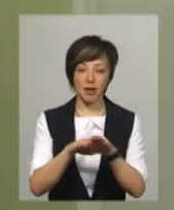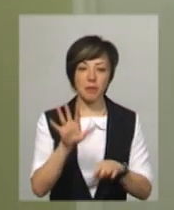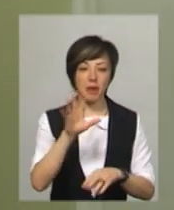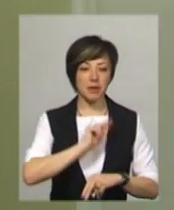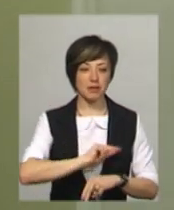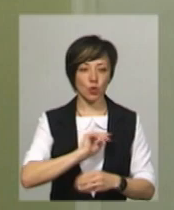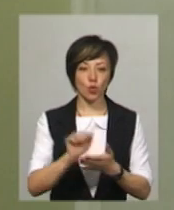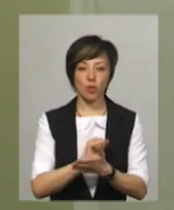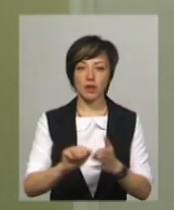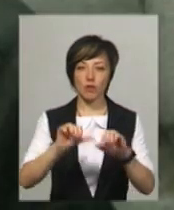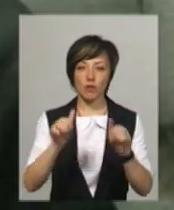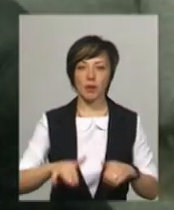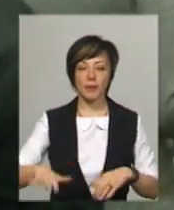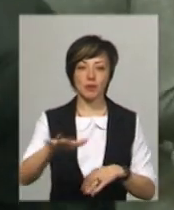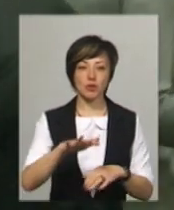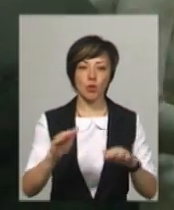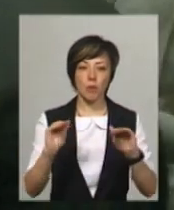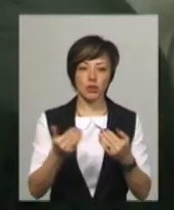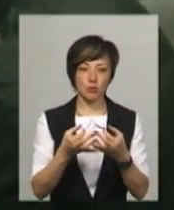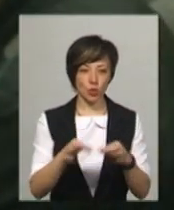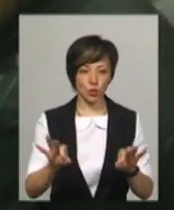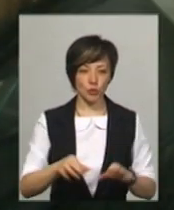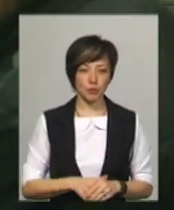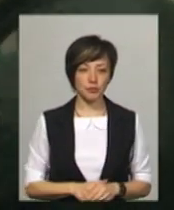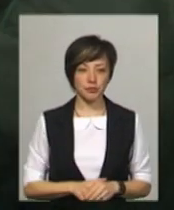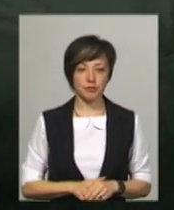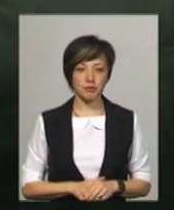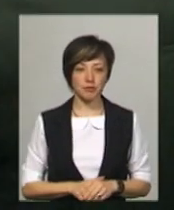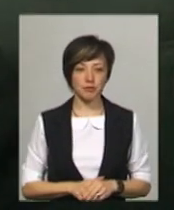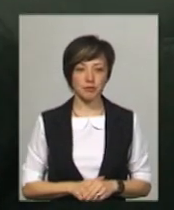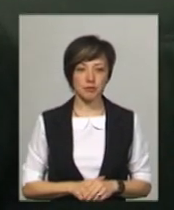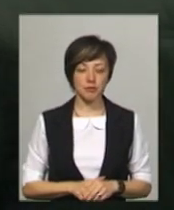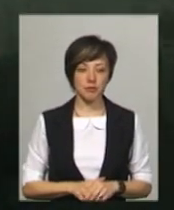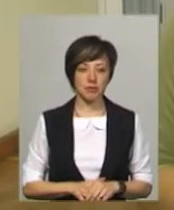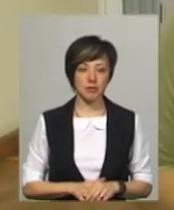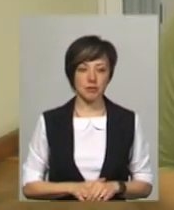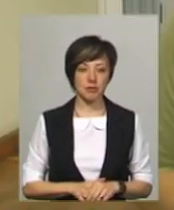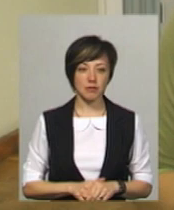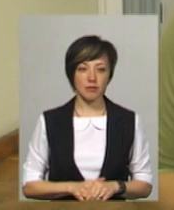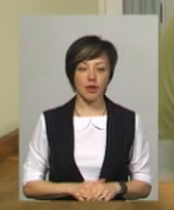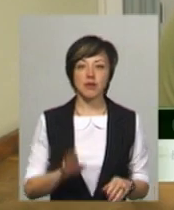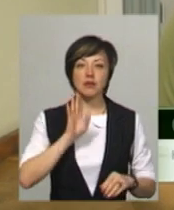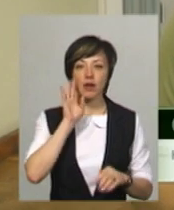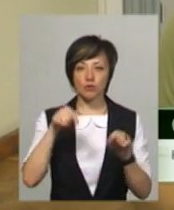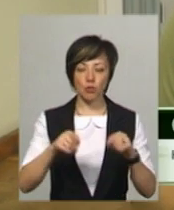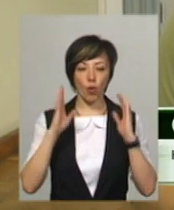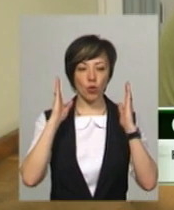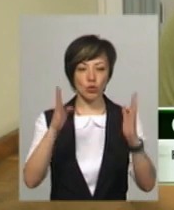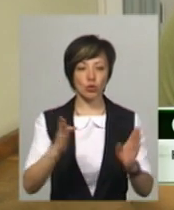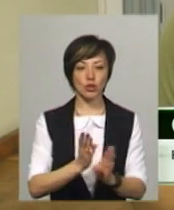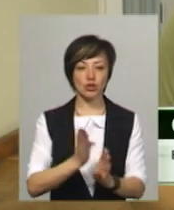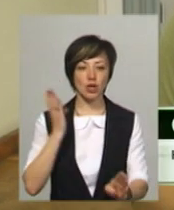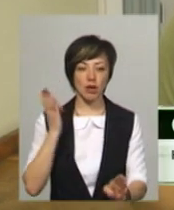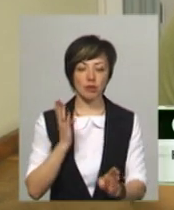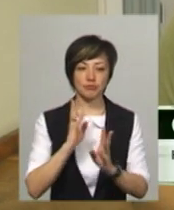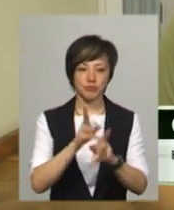працівників. Документи оформляють у приміщенні з обмеженим доступом. Я не знаю, але чому знімаю. Від ранку в цьому коридорі черга, яка